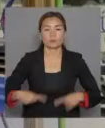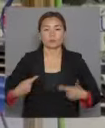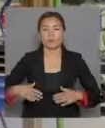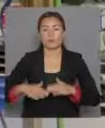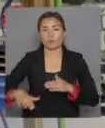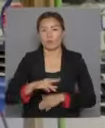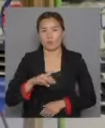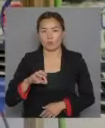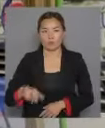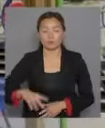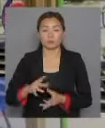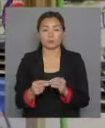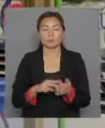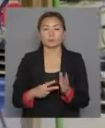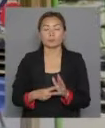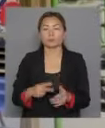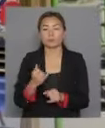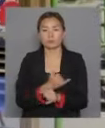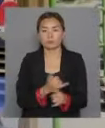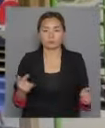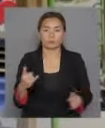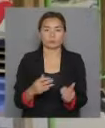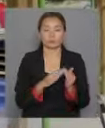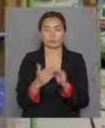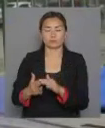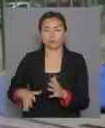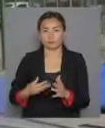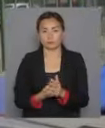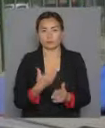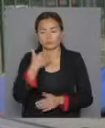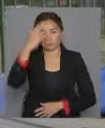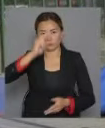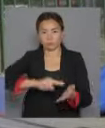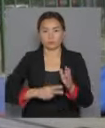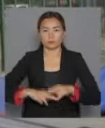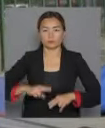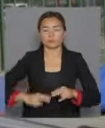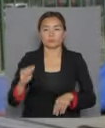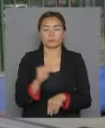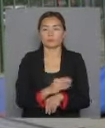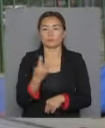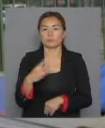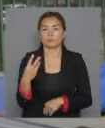полей. Кроме того, в рамках проекта благоустройства 100 жилых дворов в течение этого лета планируется построить еще